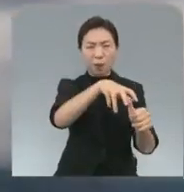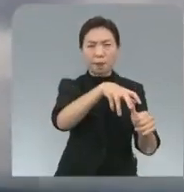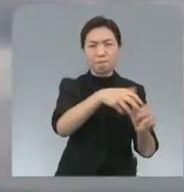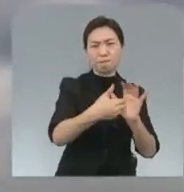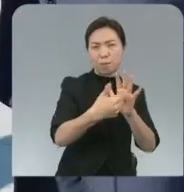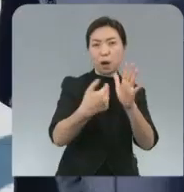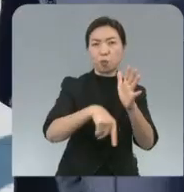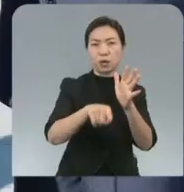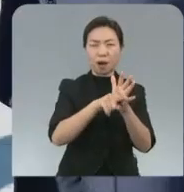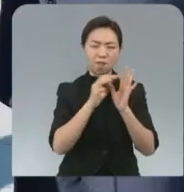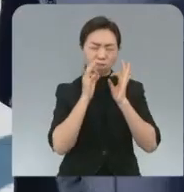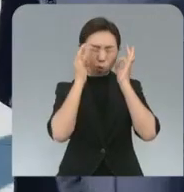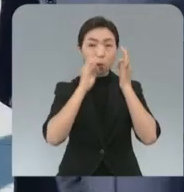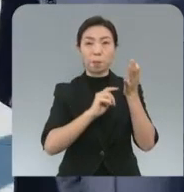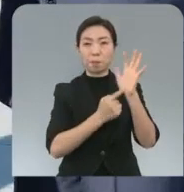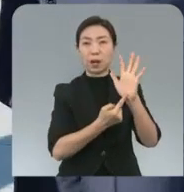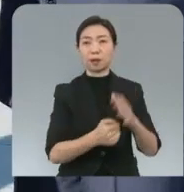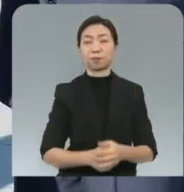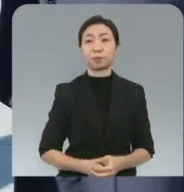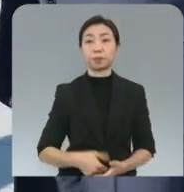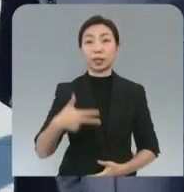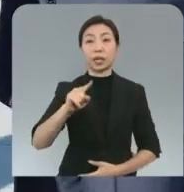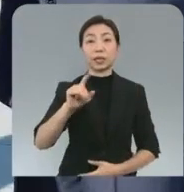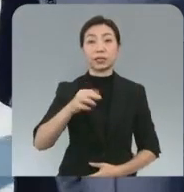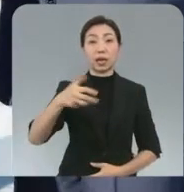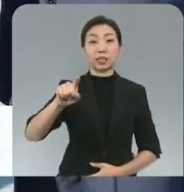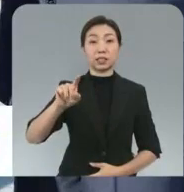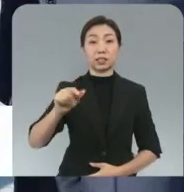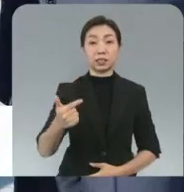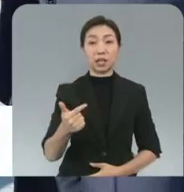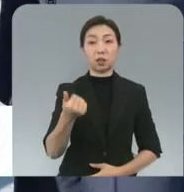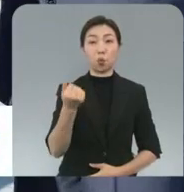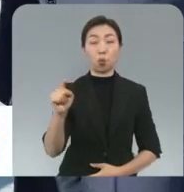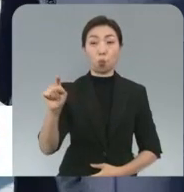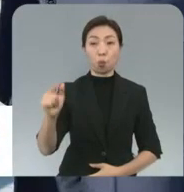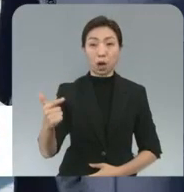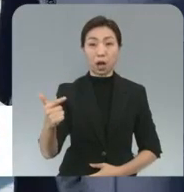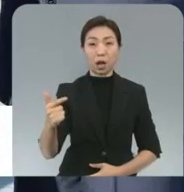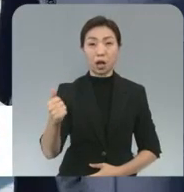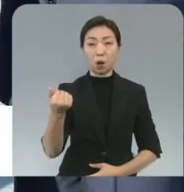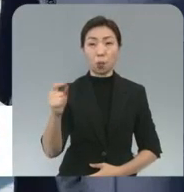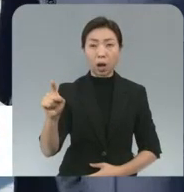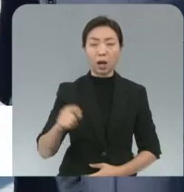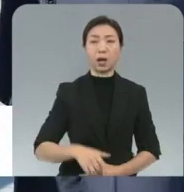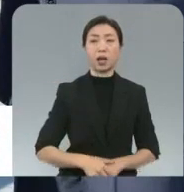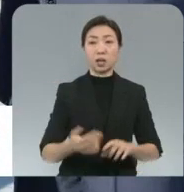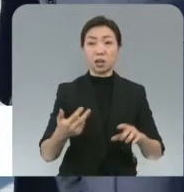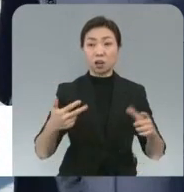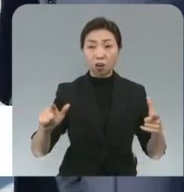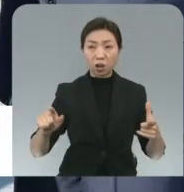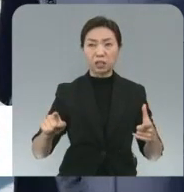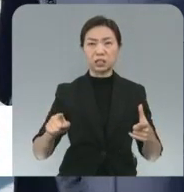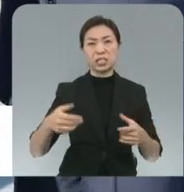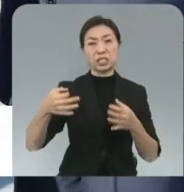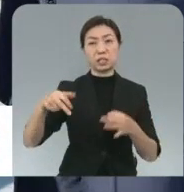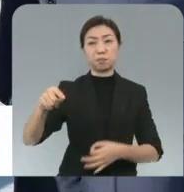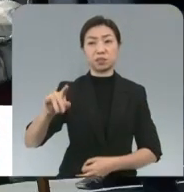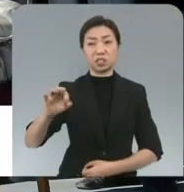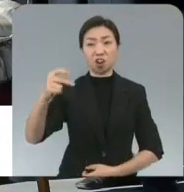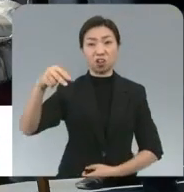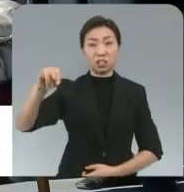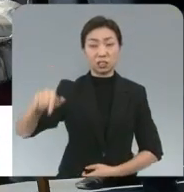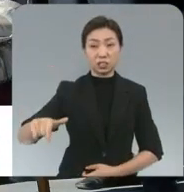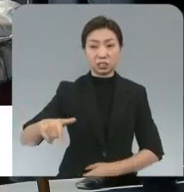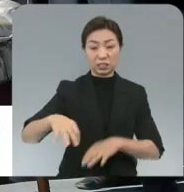兵器が次の世代に引き継がれる戦略兵器であることを世界に示すとともに住民の暮らしを顧みずに